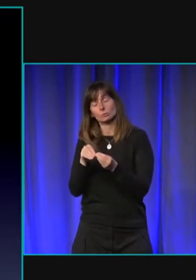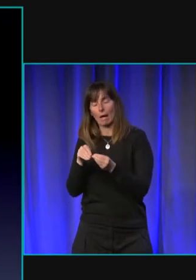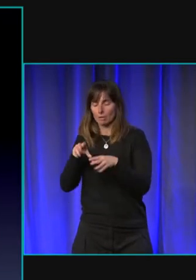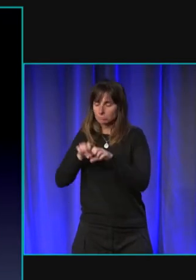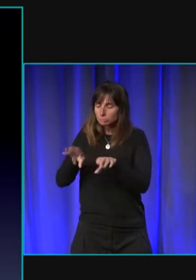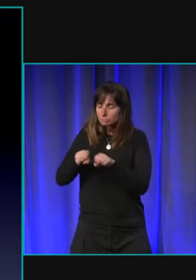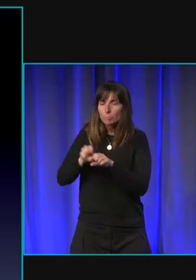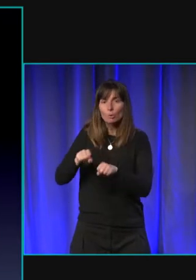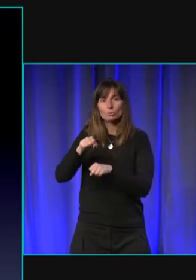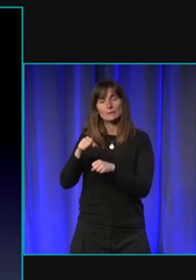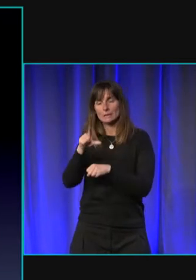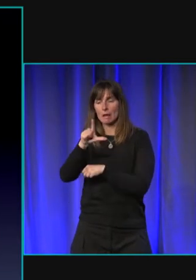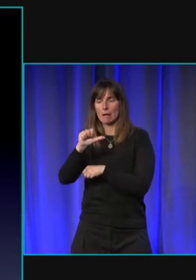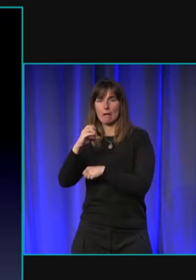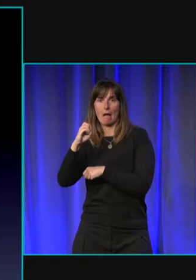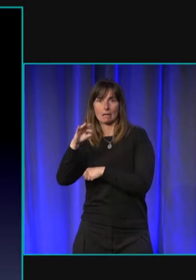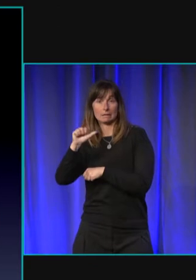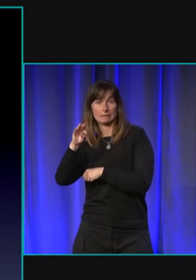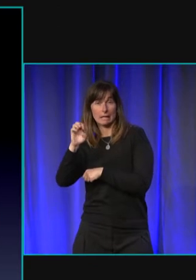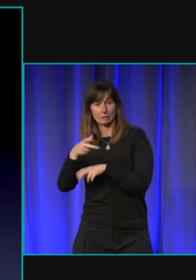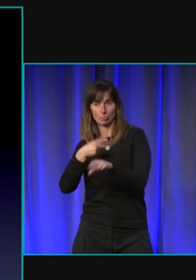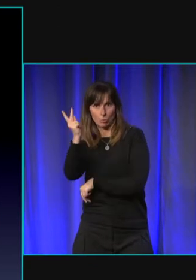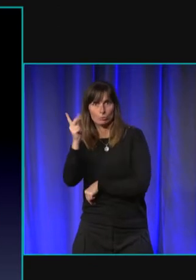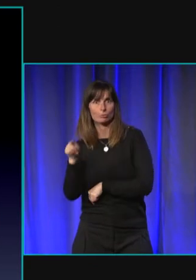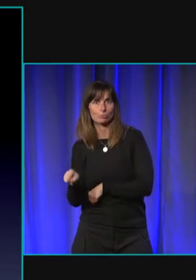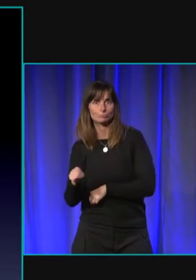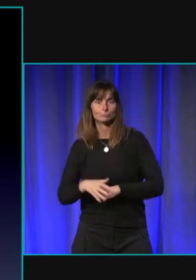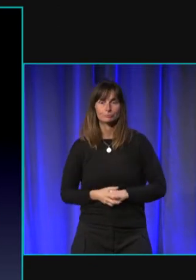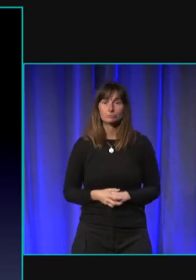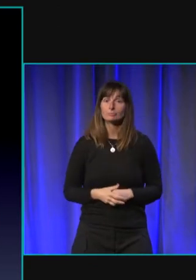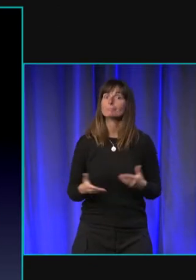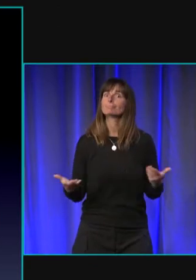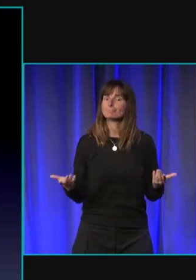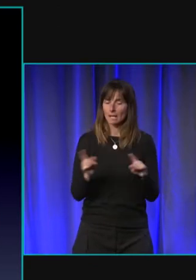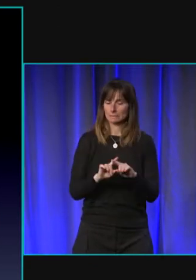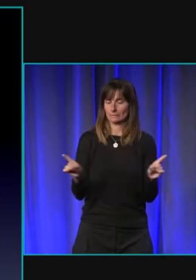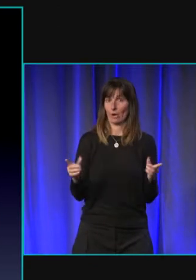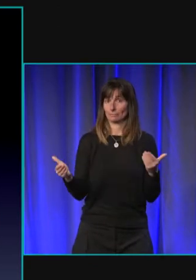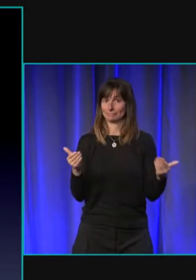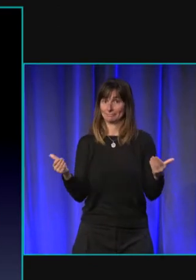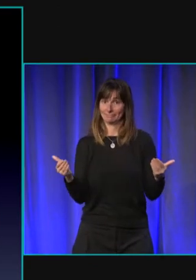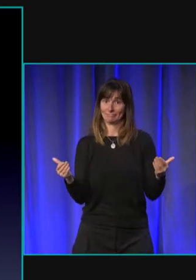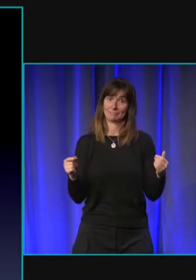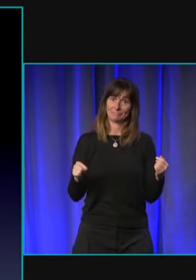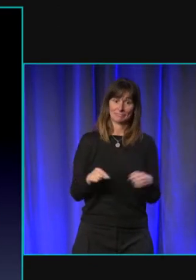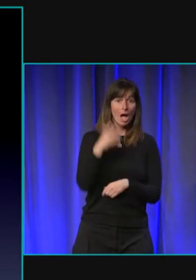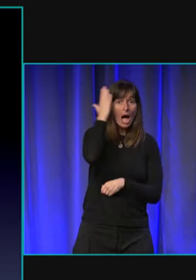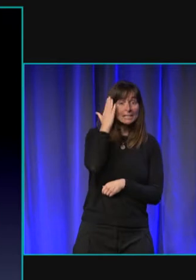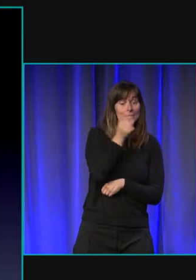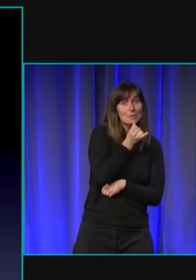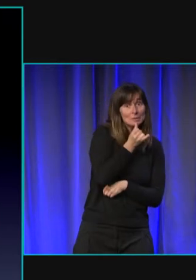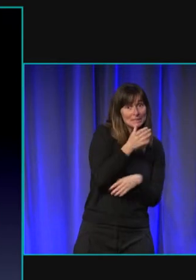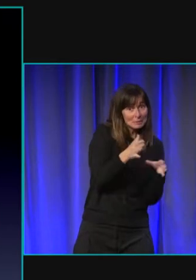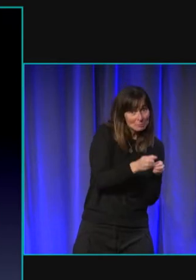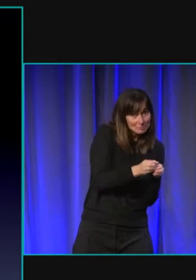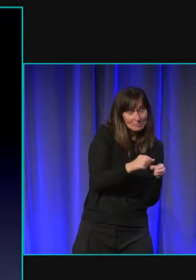fait, qui est par contre très développé. Donc en fait, il y a une différence entre le petit animal et le